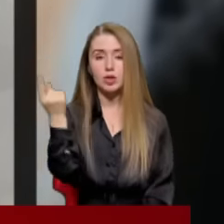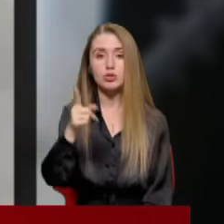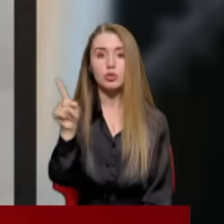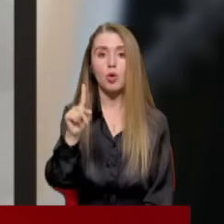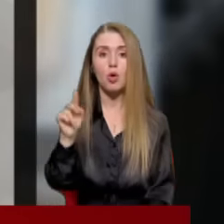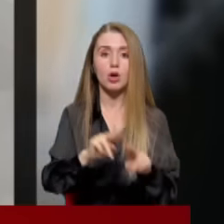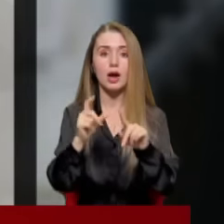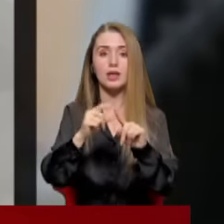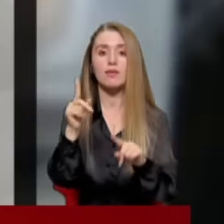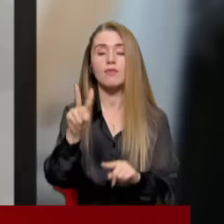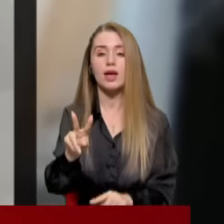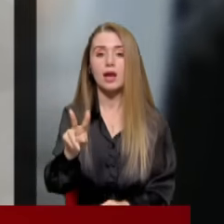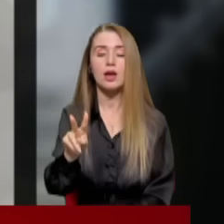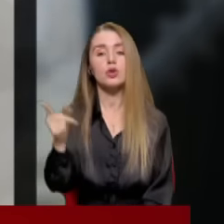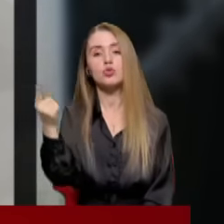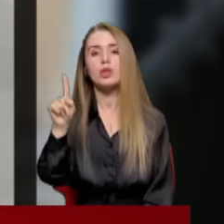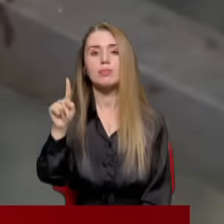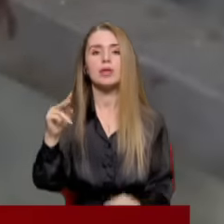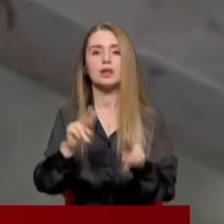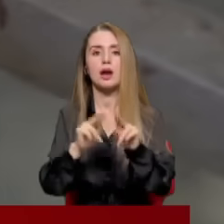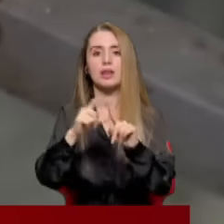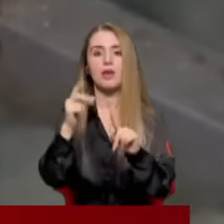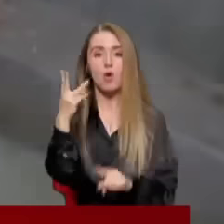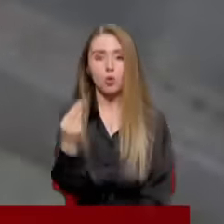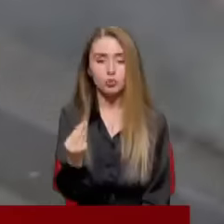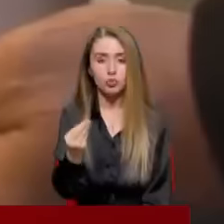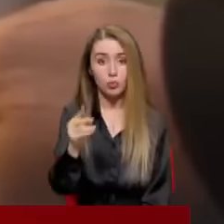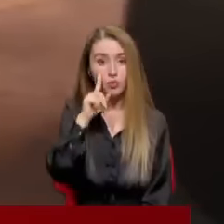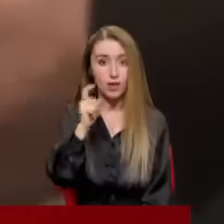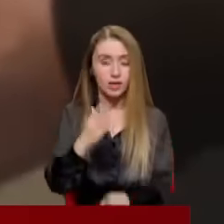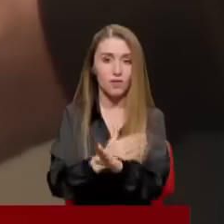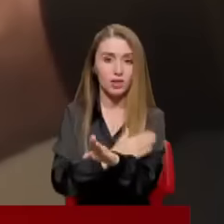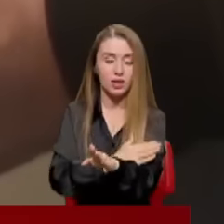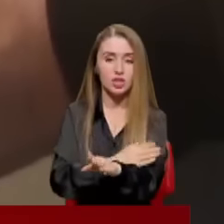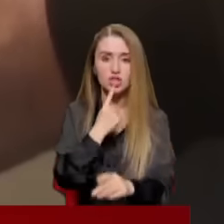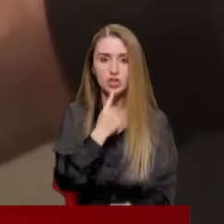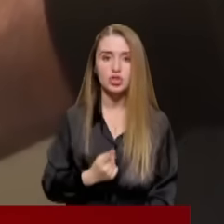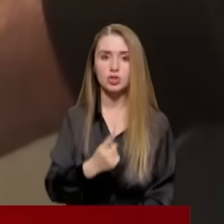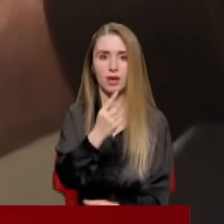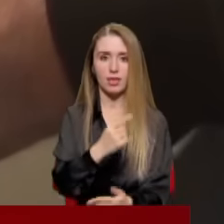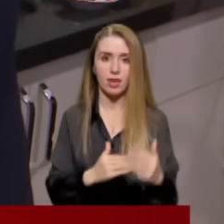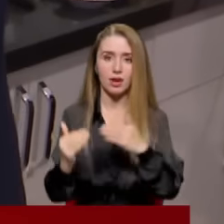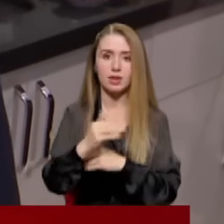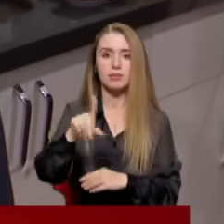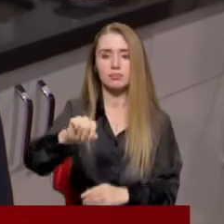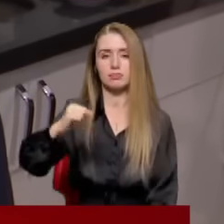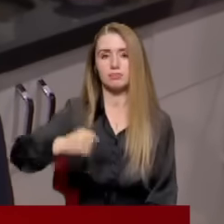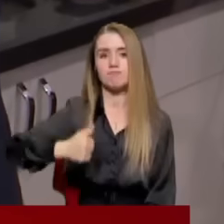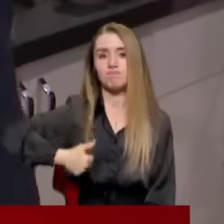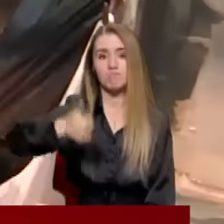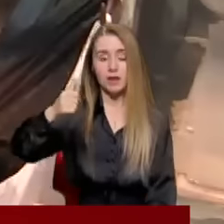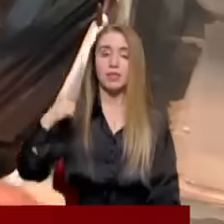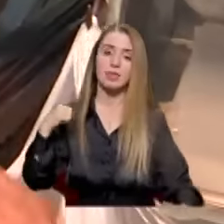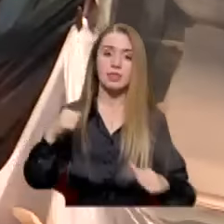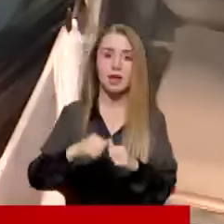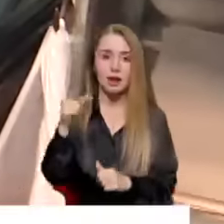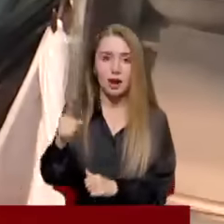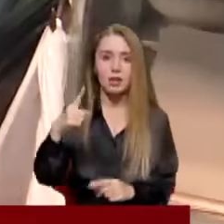KDV yerine de kesilen %1 KDV. Durumu fark eden tüketicilerin şikayetleri arttı. Hazine ve Maliye Bakanlığı da bir kez